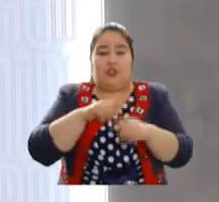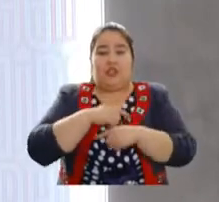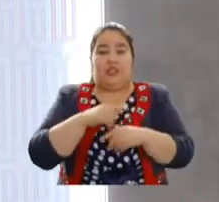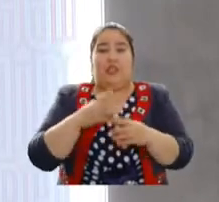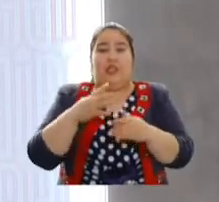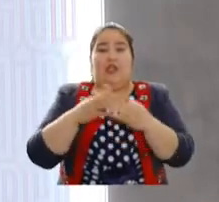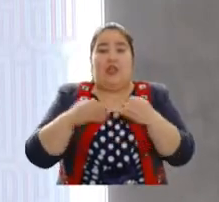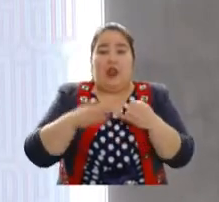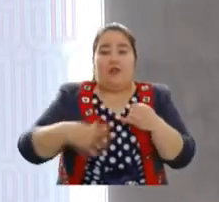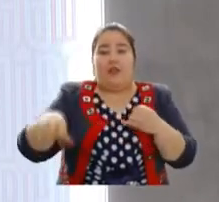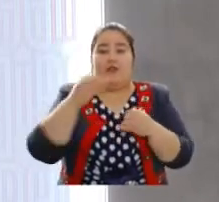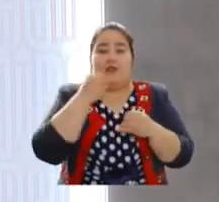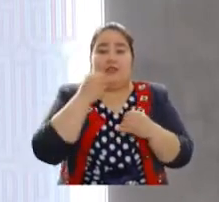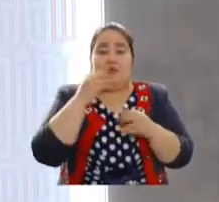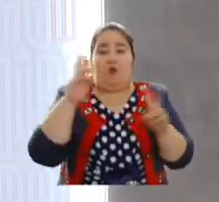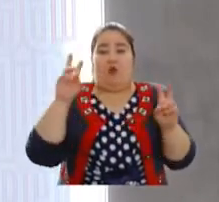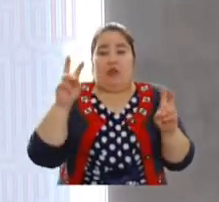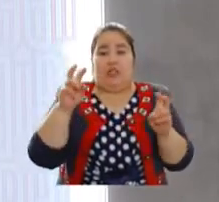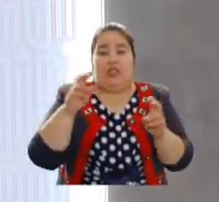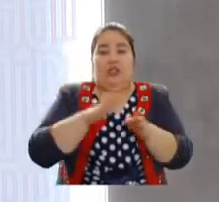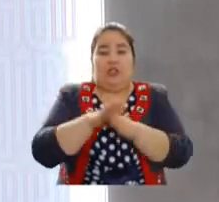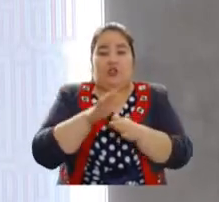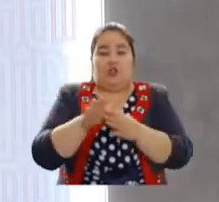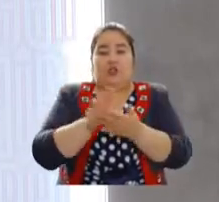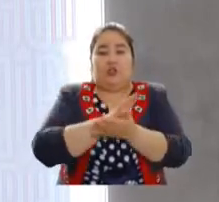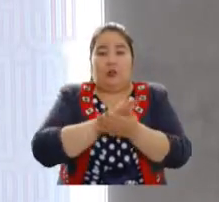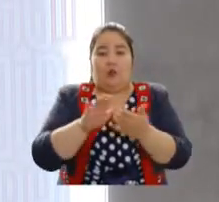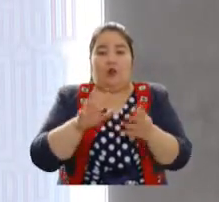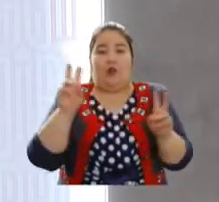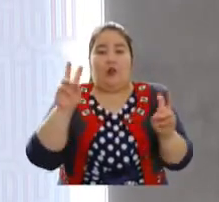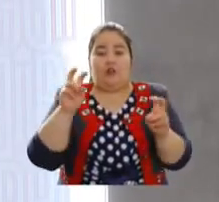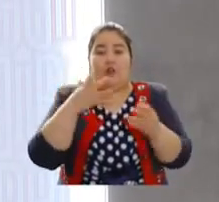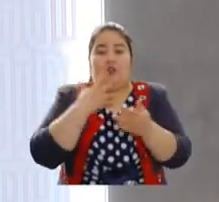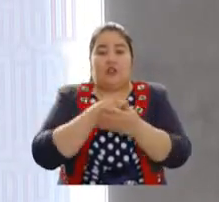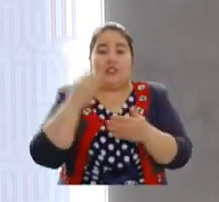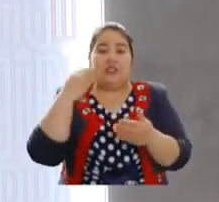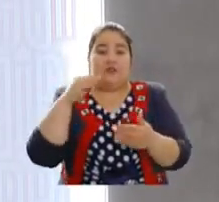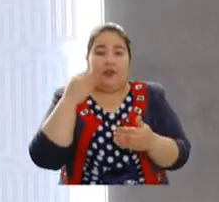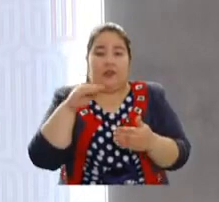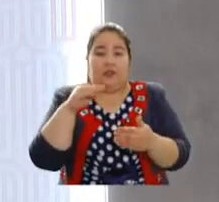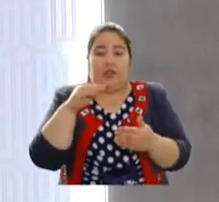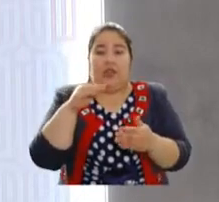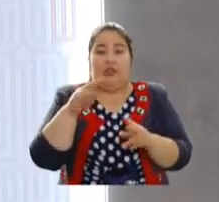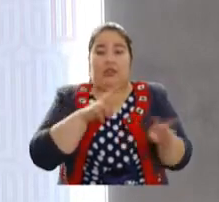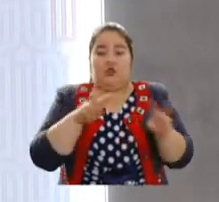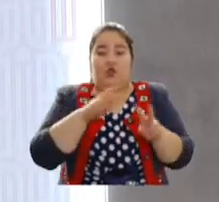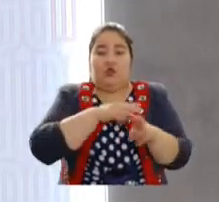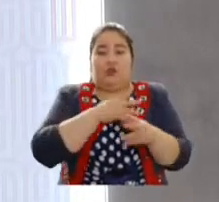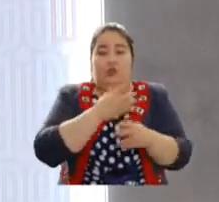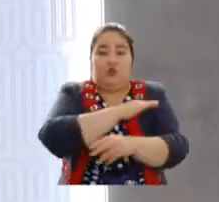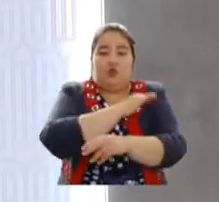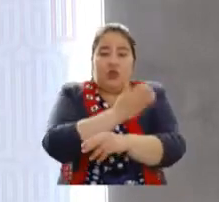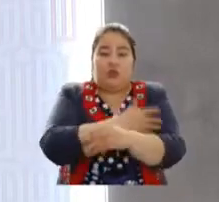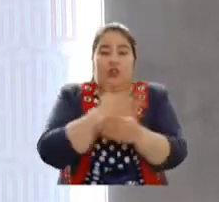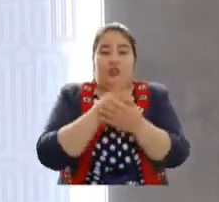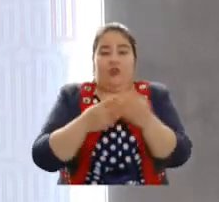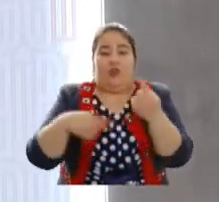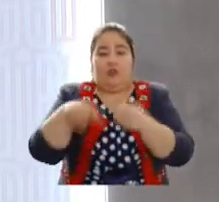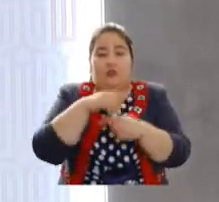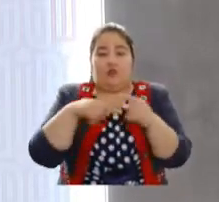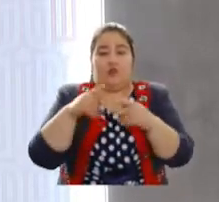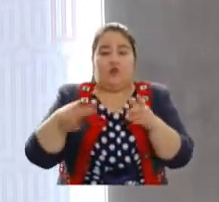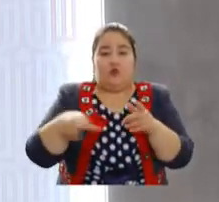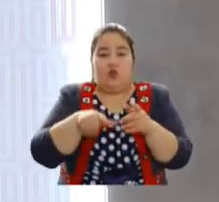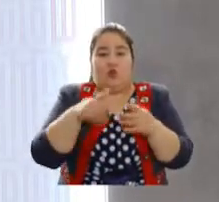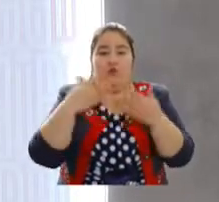daladan iste'molchigacha tamoyili asosida sifat nazoratini kuchaytirish, agrologistika, yo'l